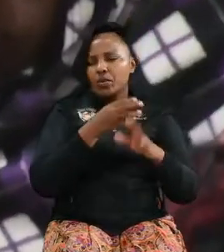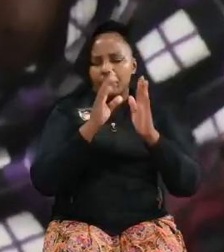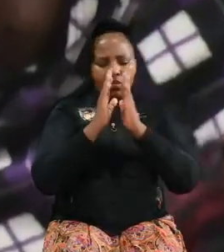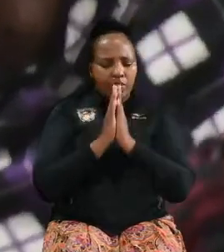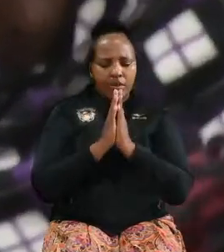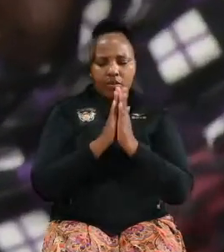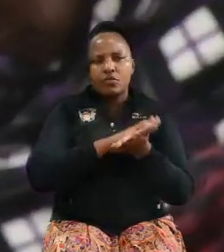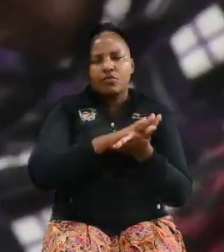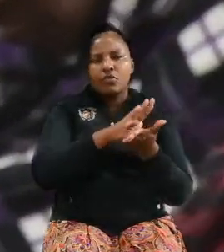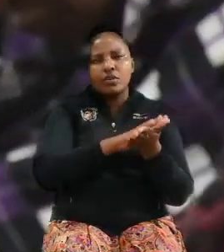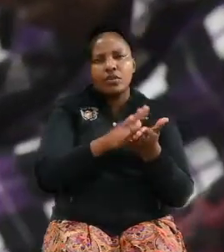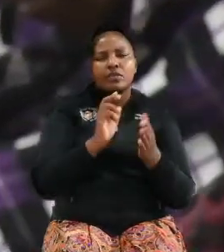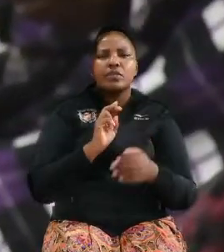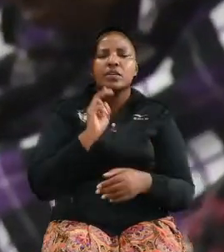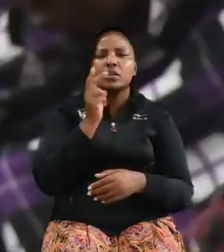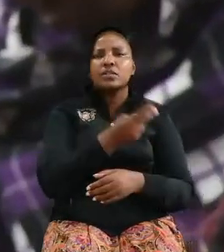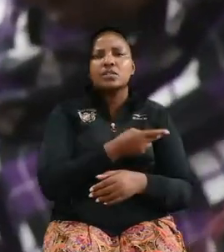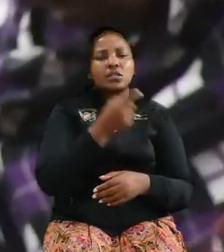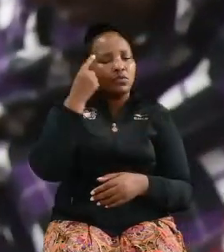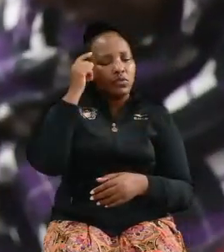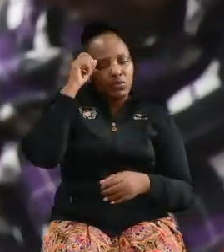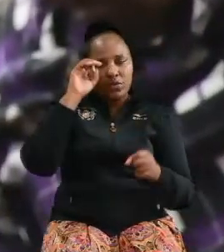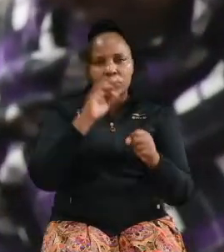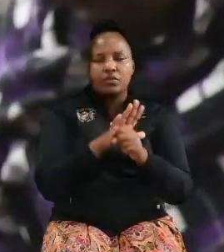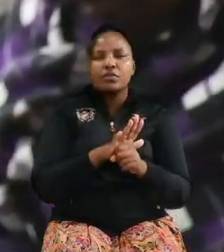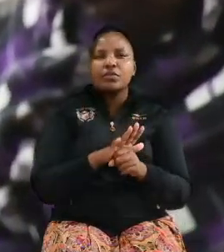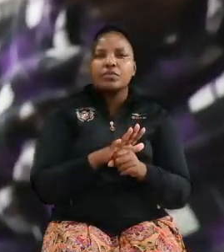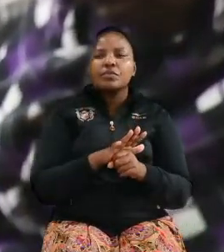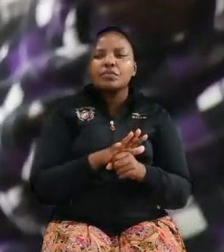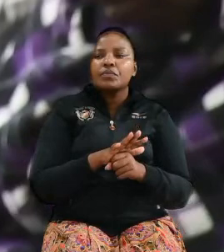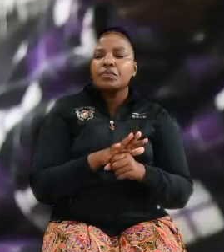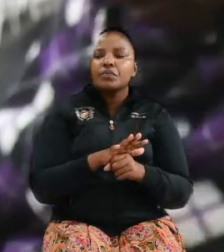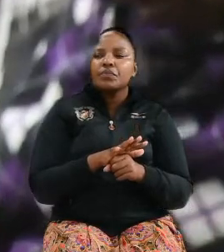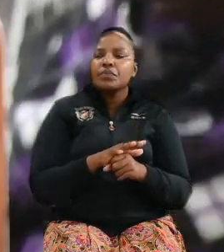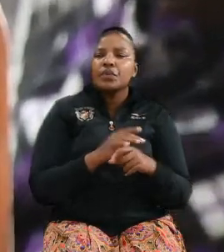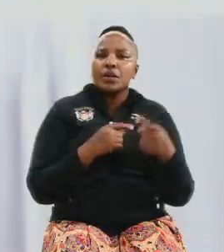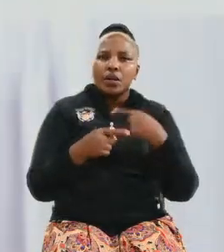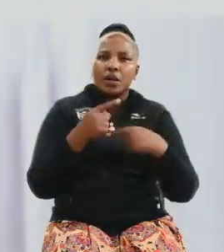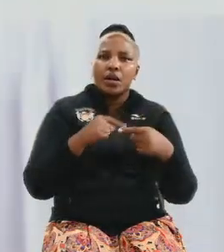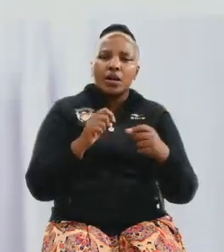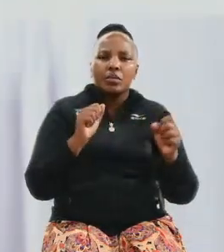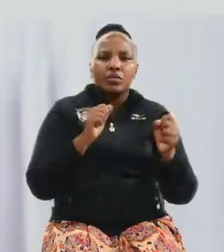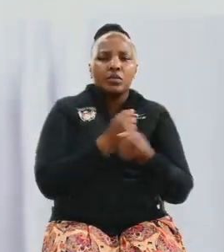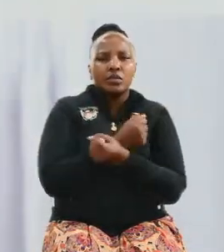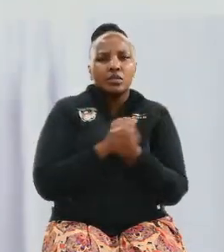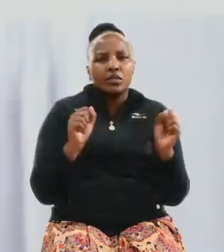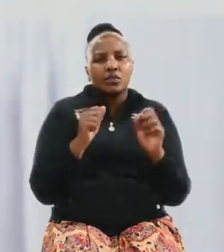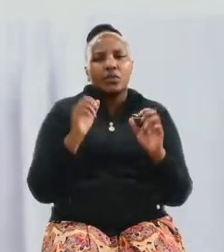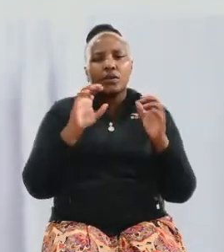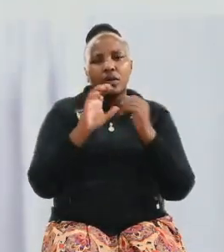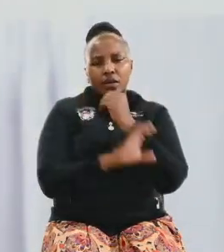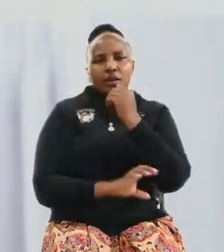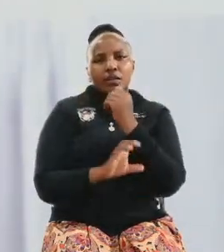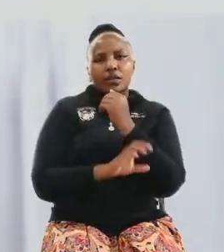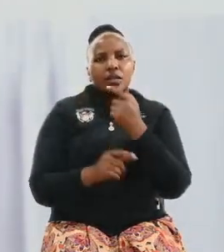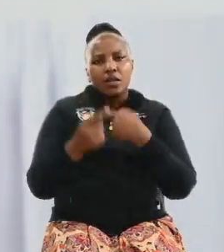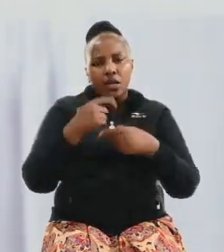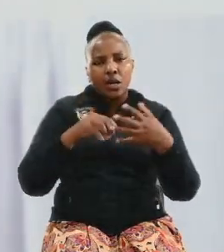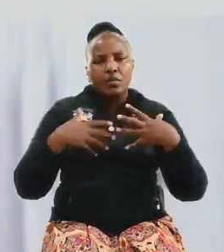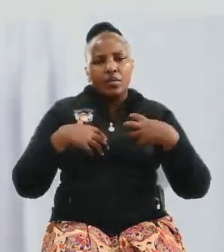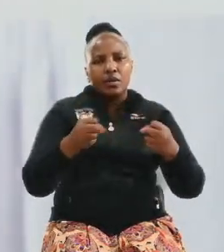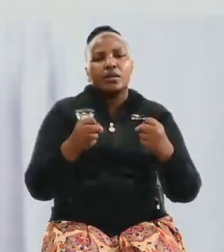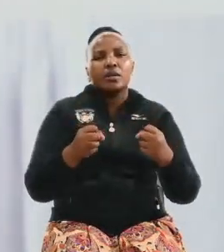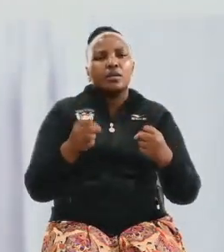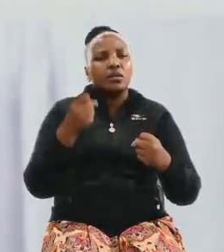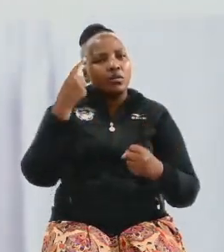uweze kutusamea kwa kuwa wewe ni mwaminifu Jehova. Kuja Bwana uokoe nchi yetu, kuja Bwana uiponye